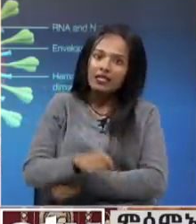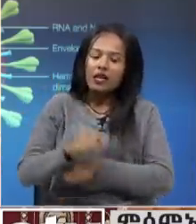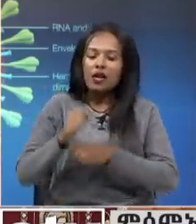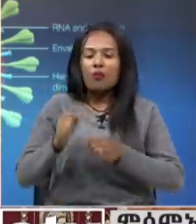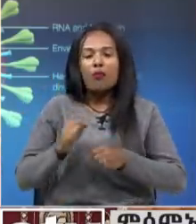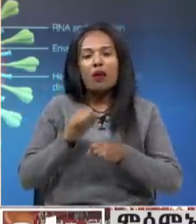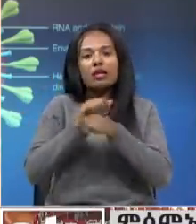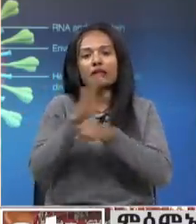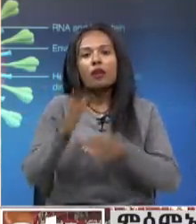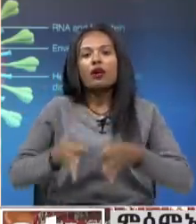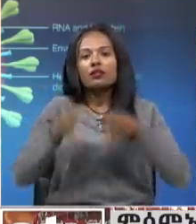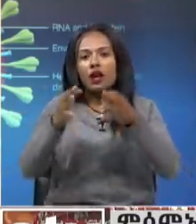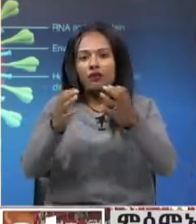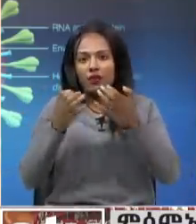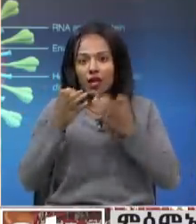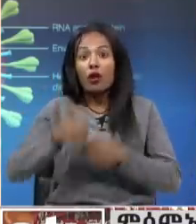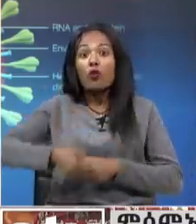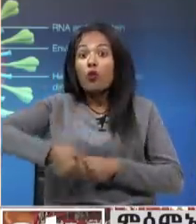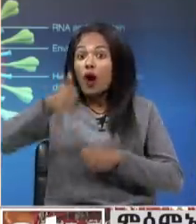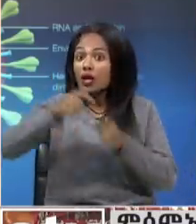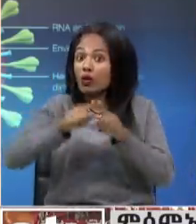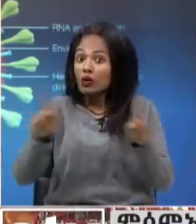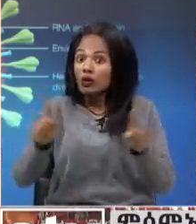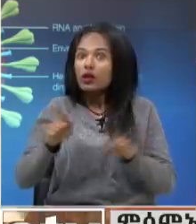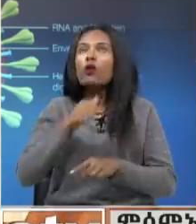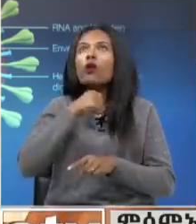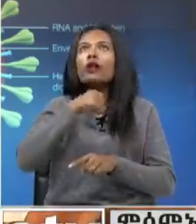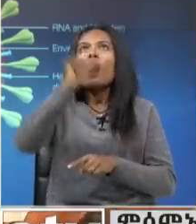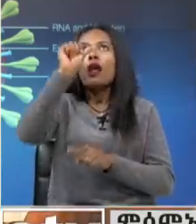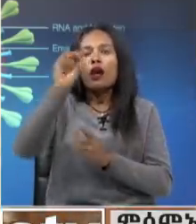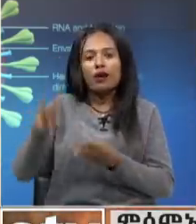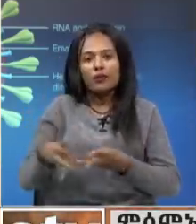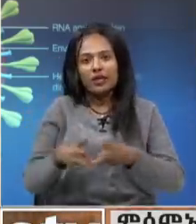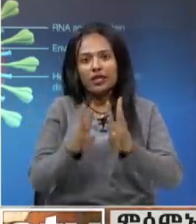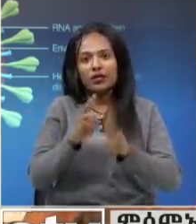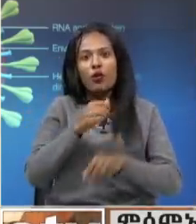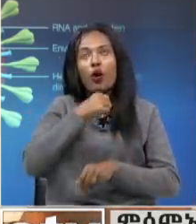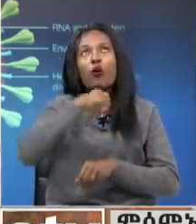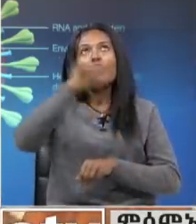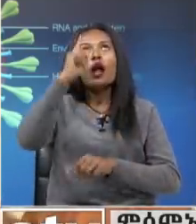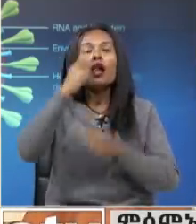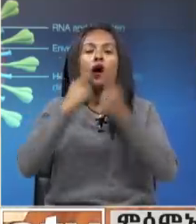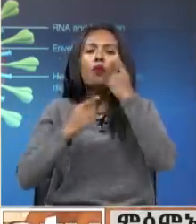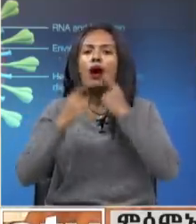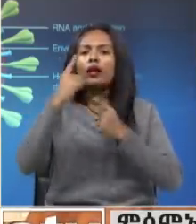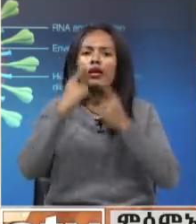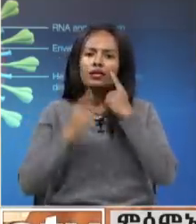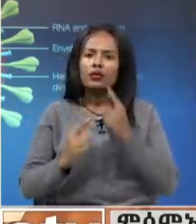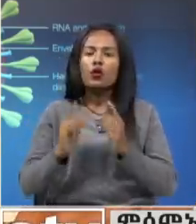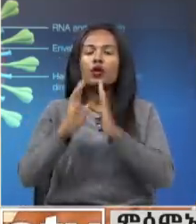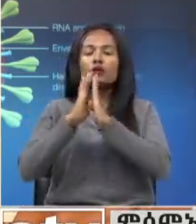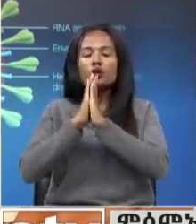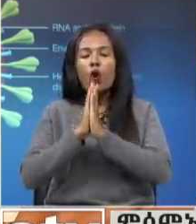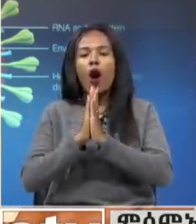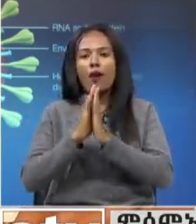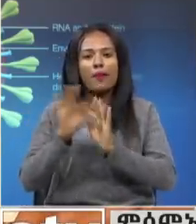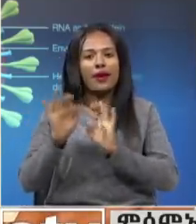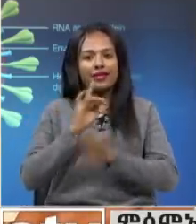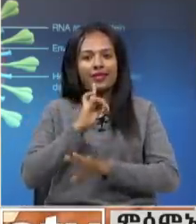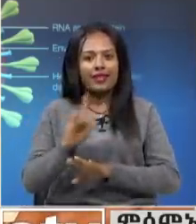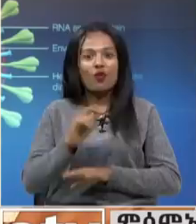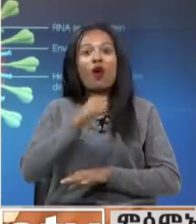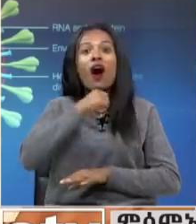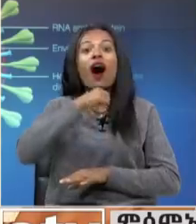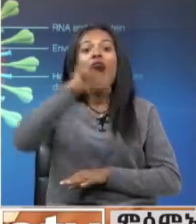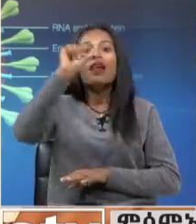ማስተላለፍ እፈልጋለሁ። ዋናው ግን ወደ አላህ መንገድ ነው፣ ወደ አላህ መለቀስ ነው፣ ሰደቃ ማበርከት ነው፣ ዱዓ ማድረግ ነው። አላህ ደግሞ